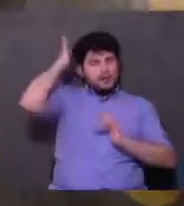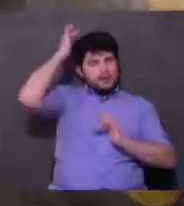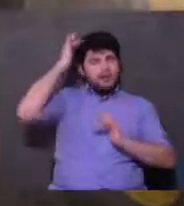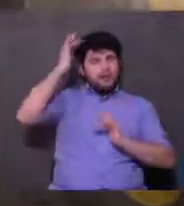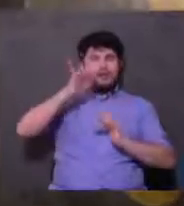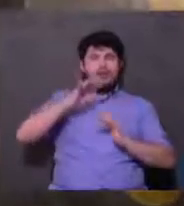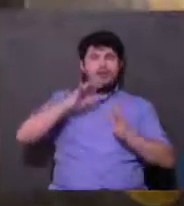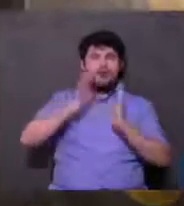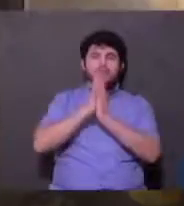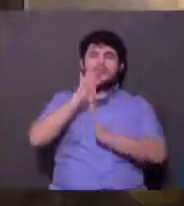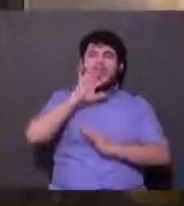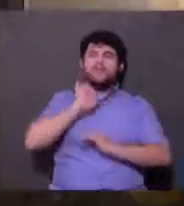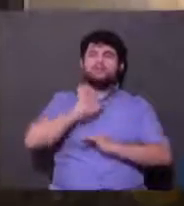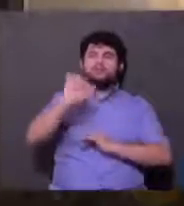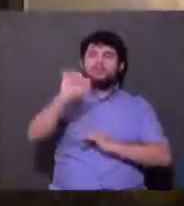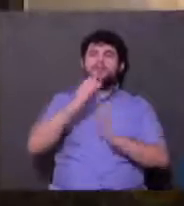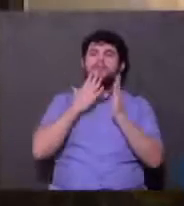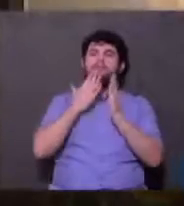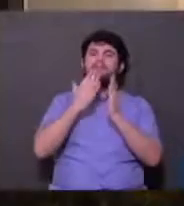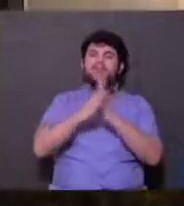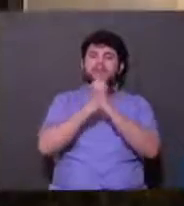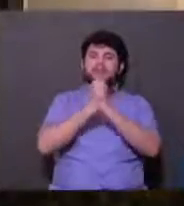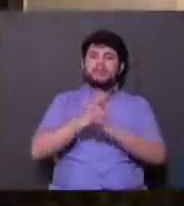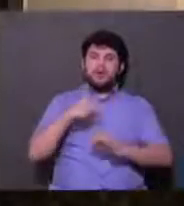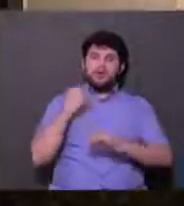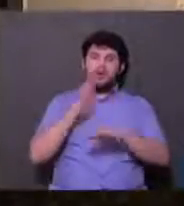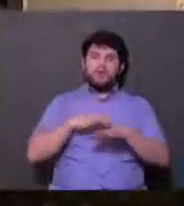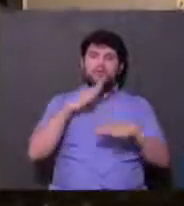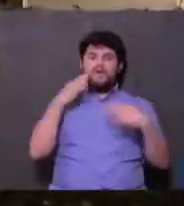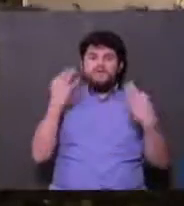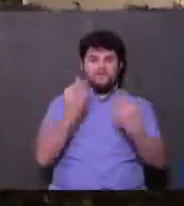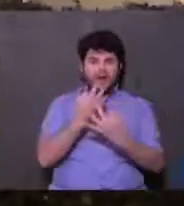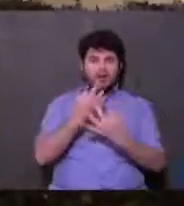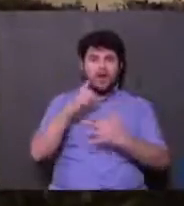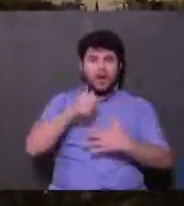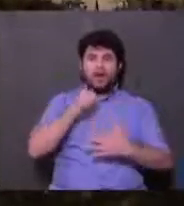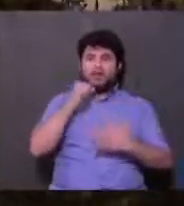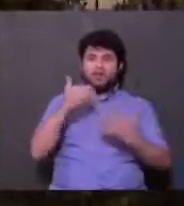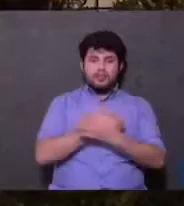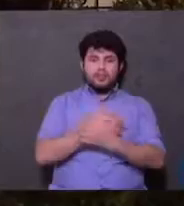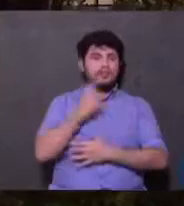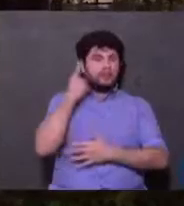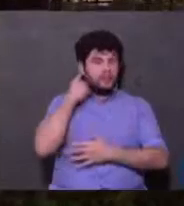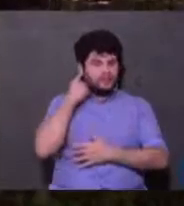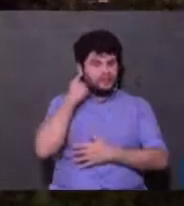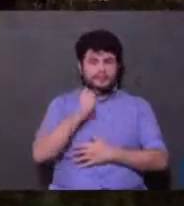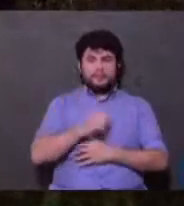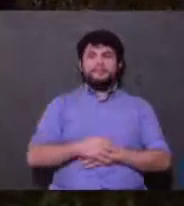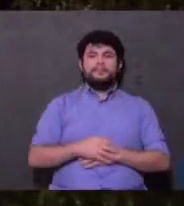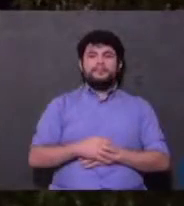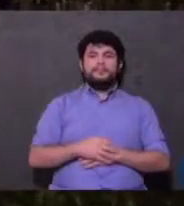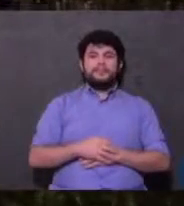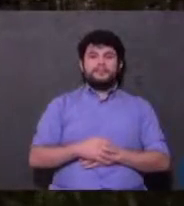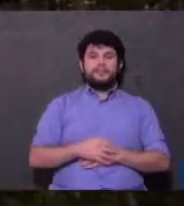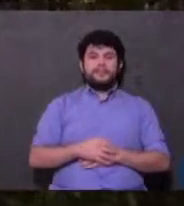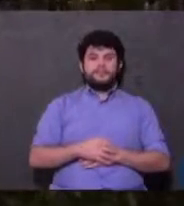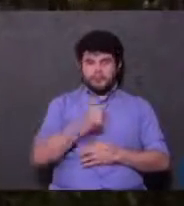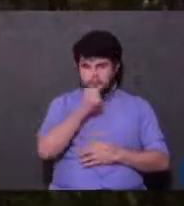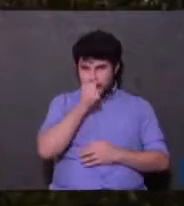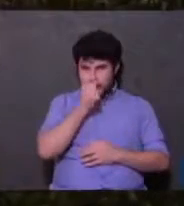de Deus, rogaj por nós, pecadores, agora e na hora da nossa morte. Amém.